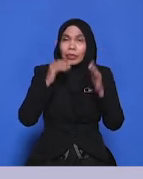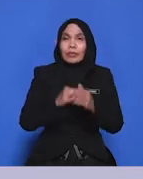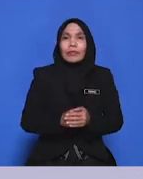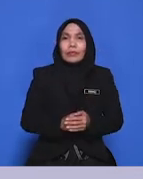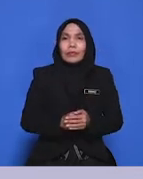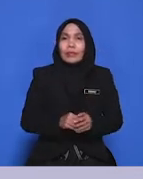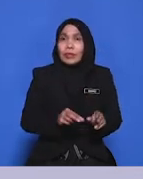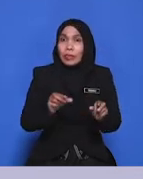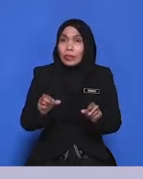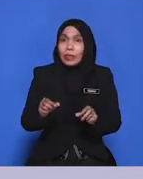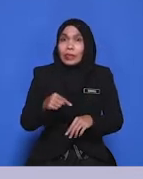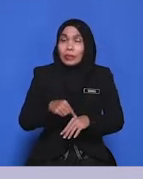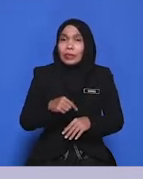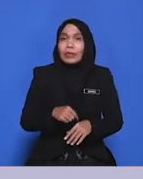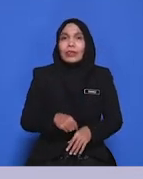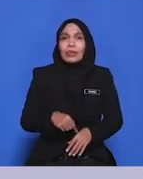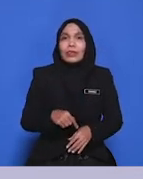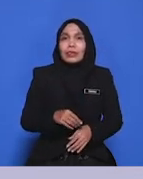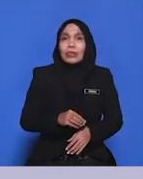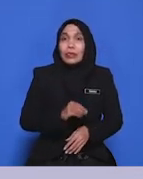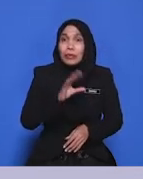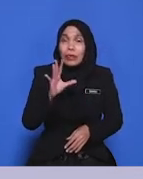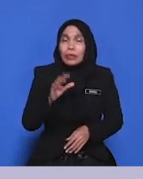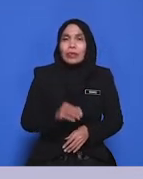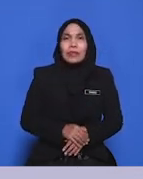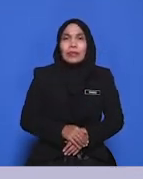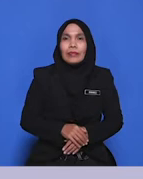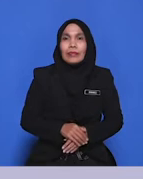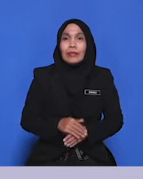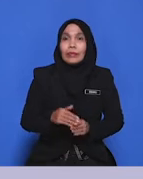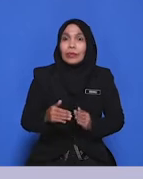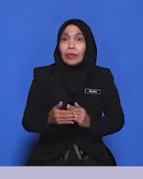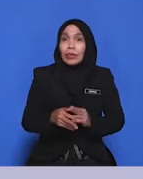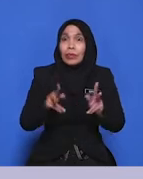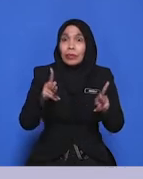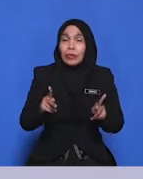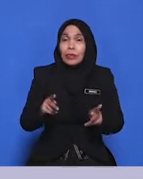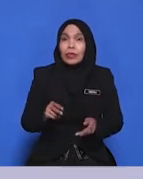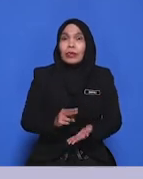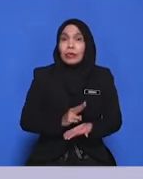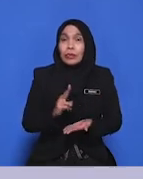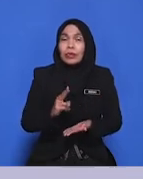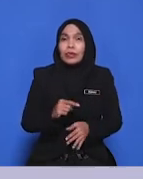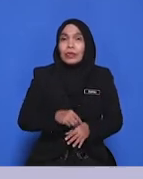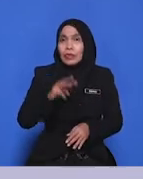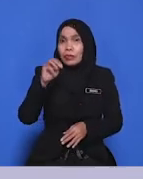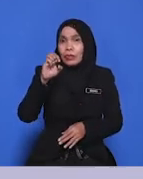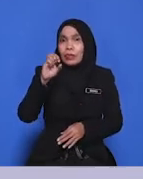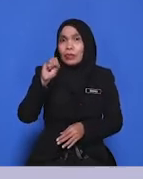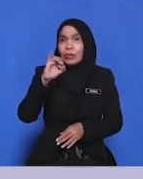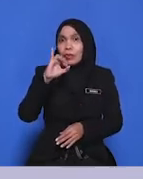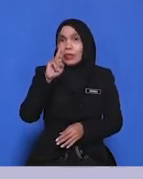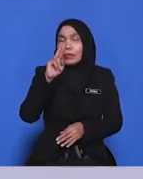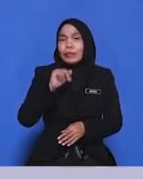ini dikembangkan oleh siswazah-siswazah dari Universiti Pengajian Tinggi di Mesir dan Mekah seperti